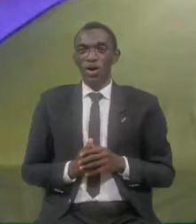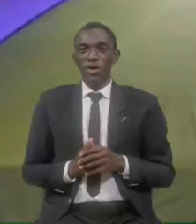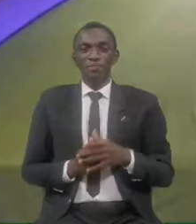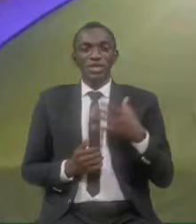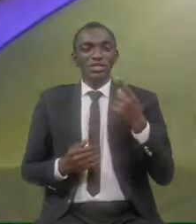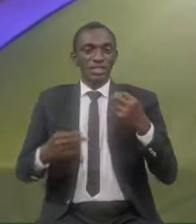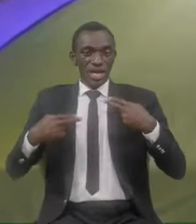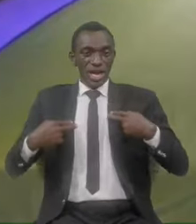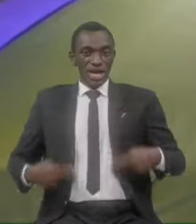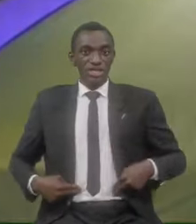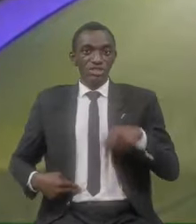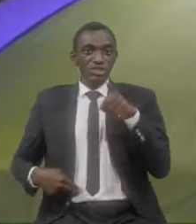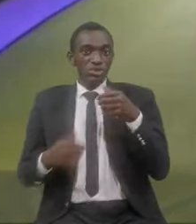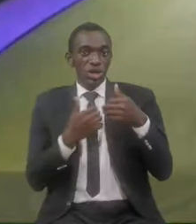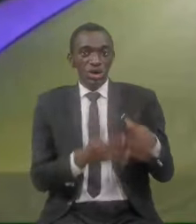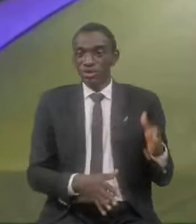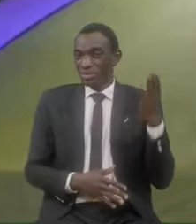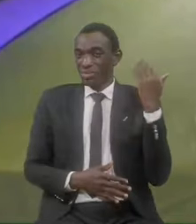la santé que vous avez perdue,